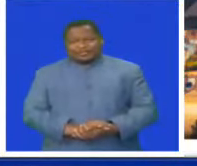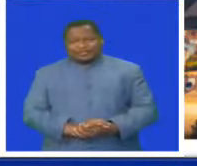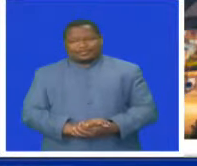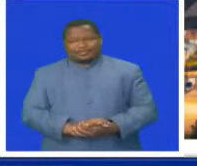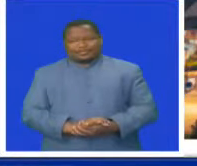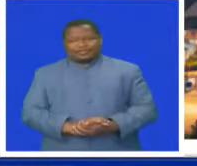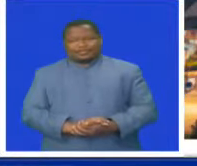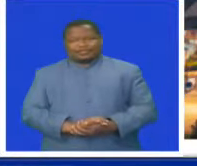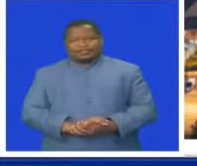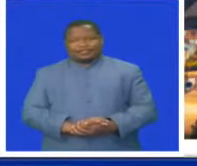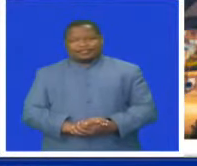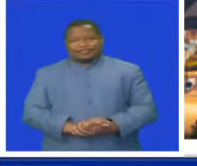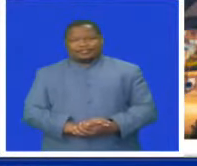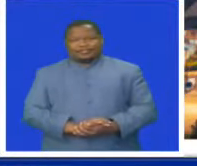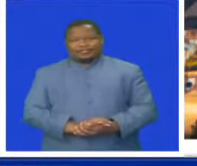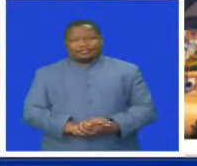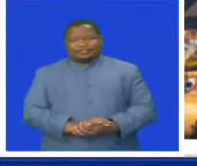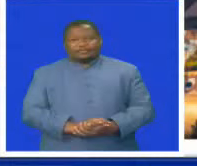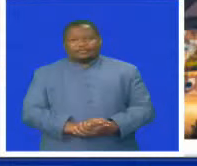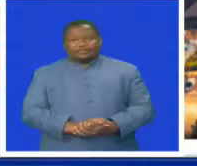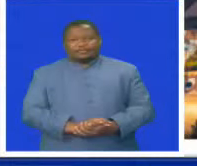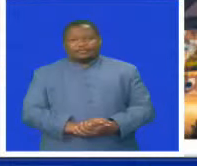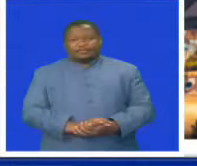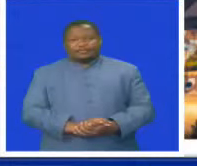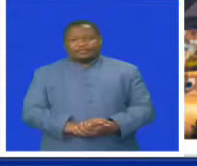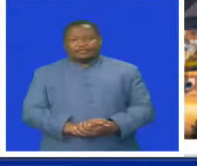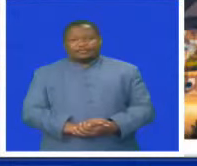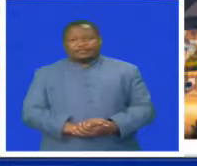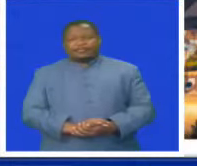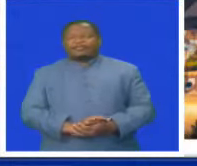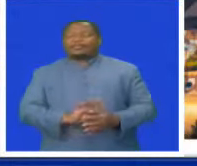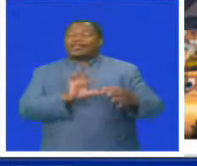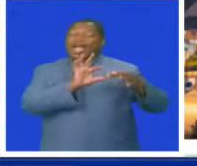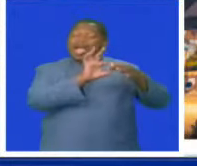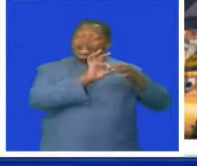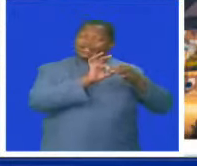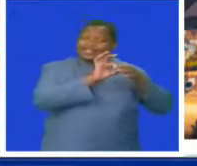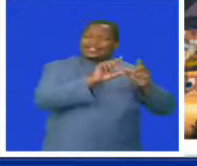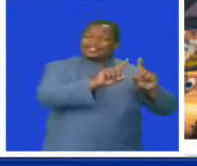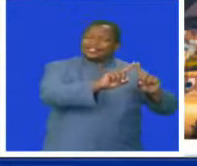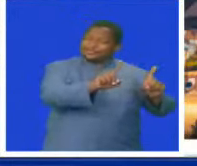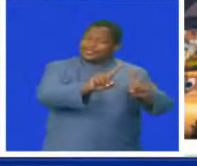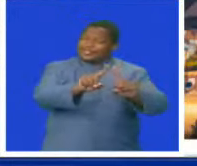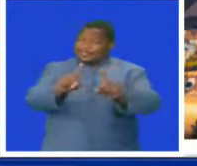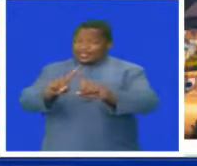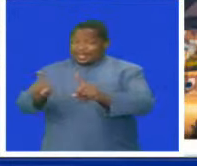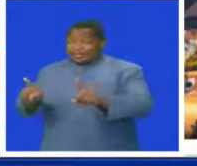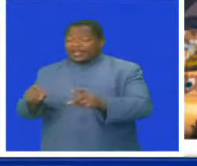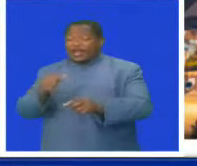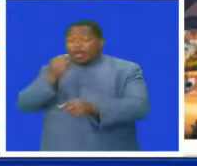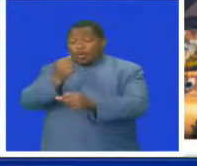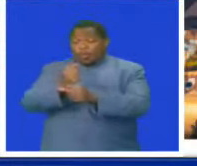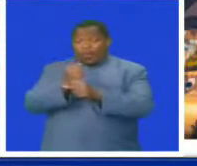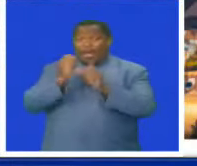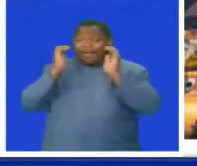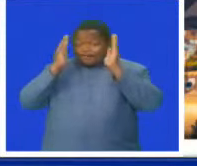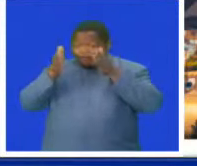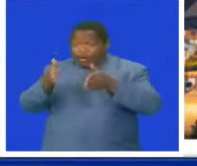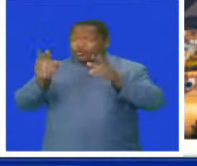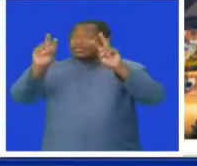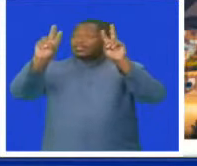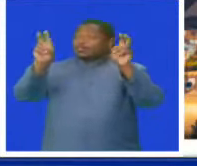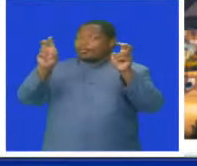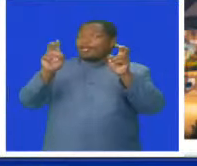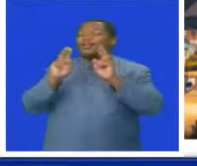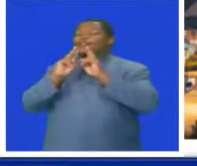Kubalulekile ukuthi tinhlangothi letehlukene tibambisane tindzabeni tetekuvakasha kuze kuthuthuke lohlangothi lapha